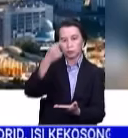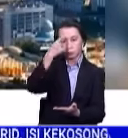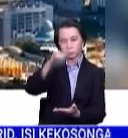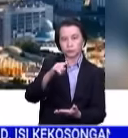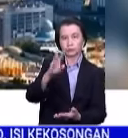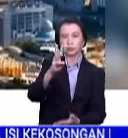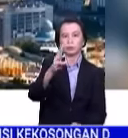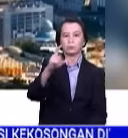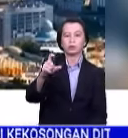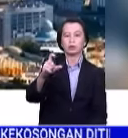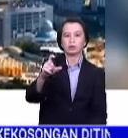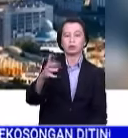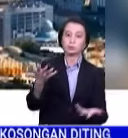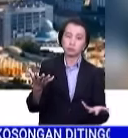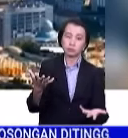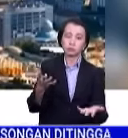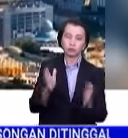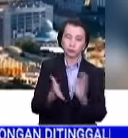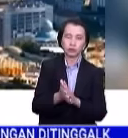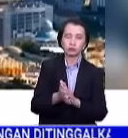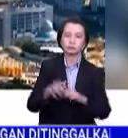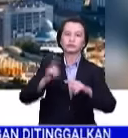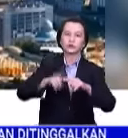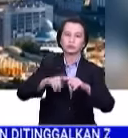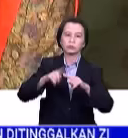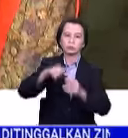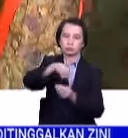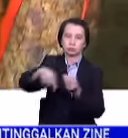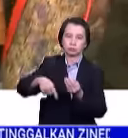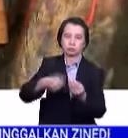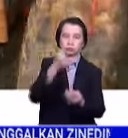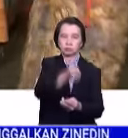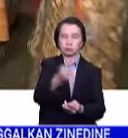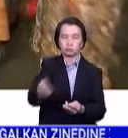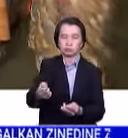6 bulan. Ini bergantung pada situasi masing-masing.